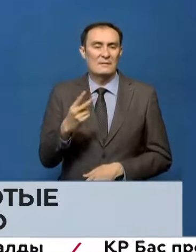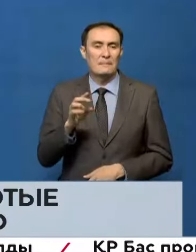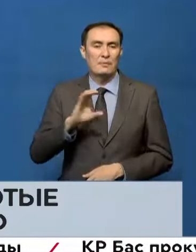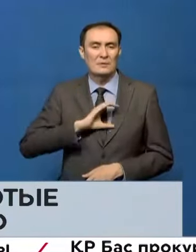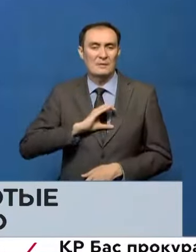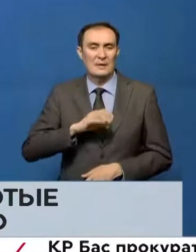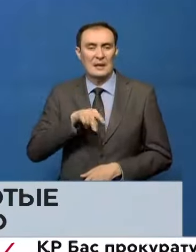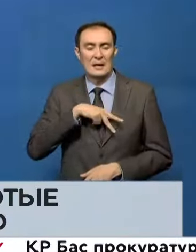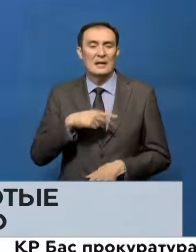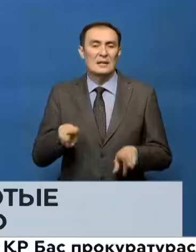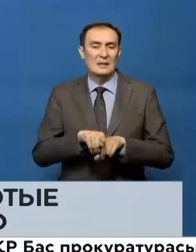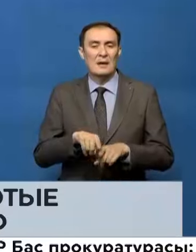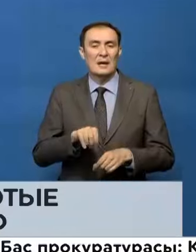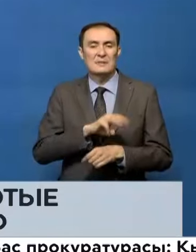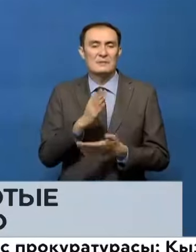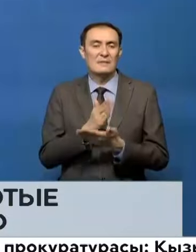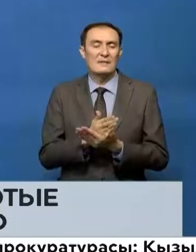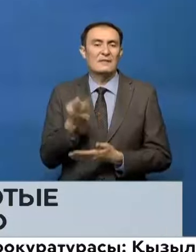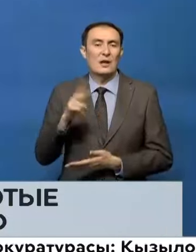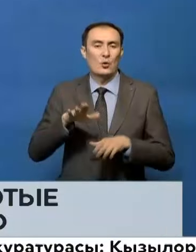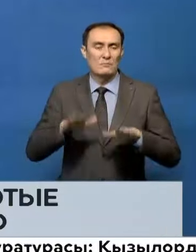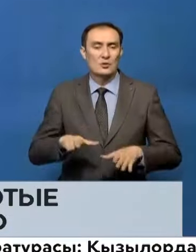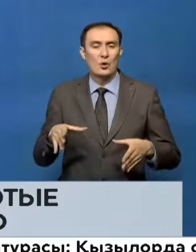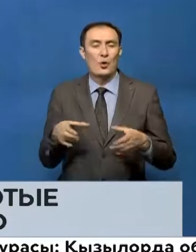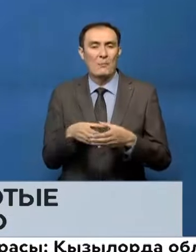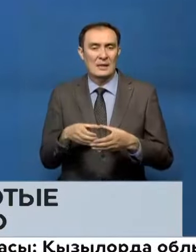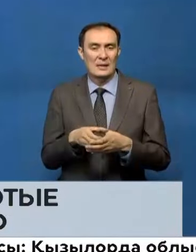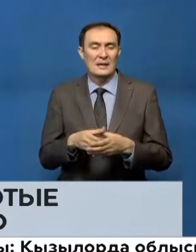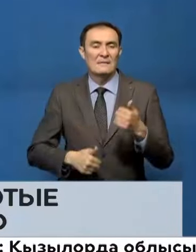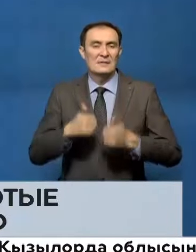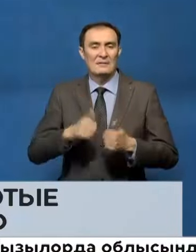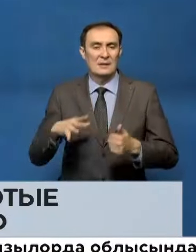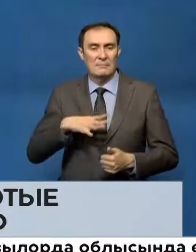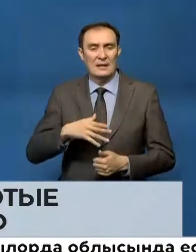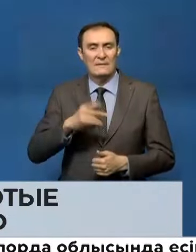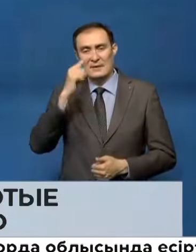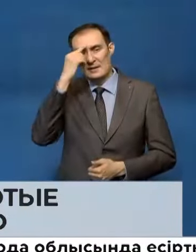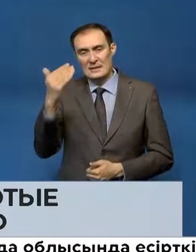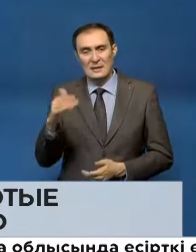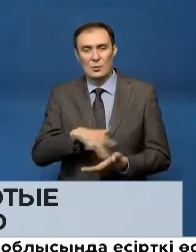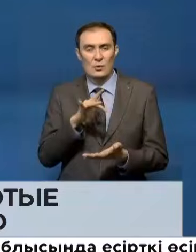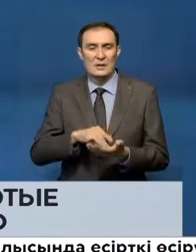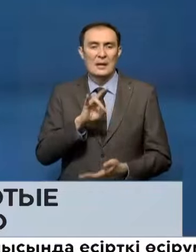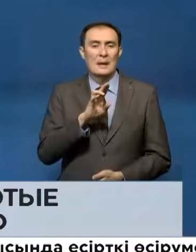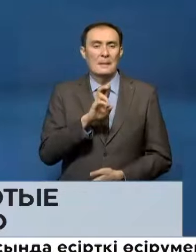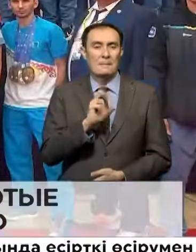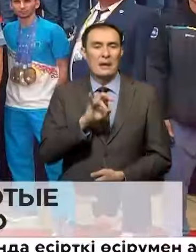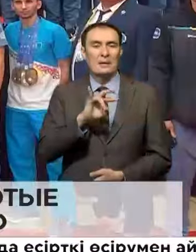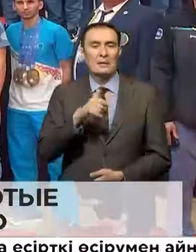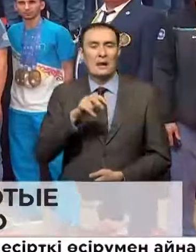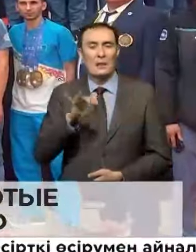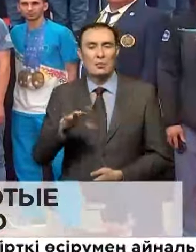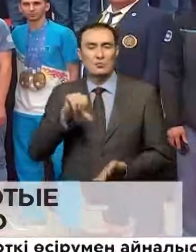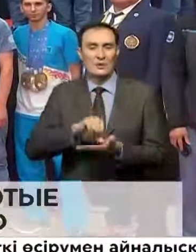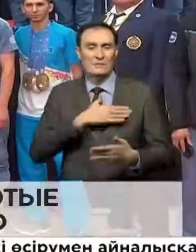42 бронзовые медали. Тем самым обеспечила себе второе общекомандное место. Соревнования прошли в Индии, в городе Бангалор.